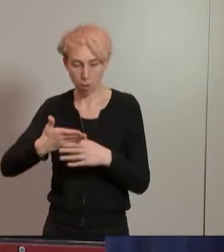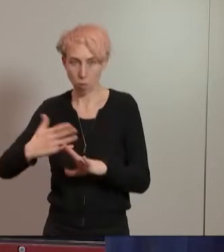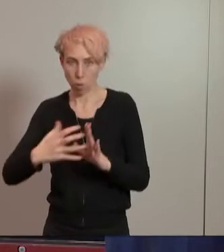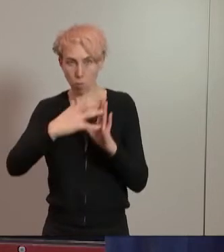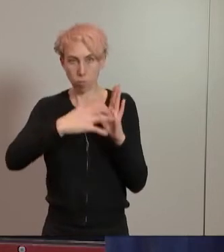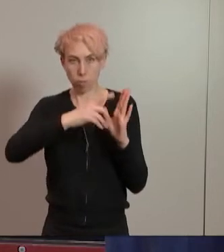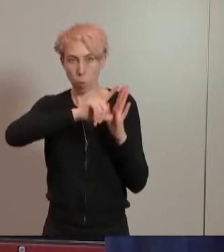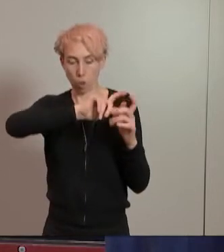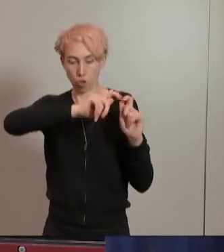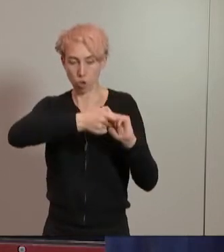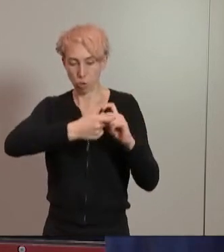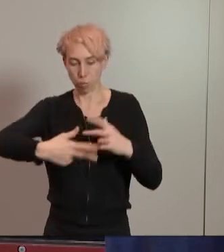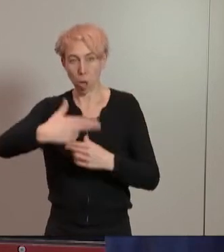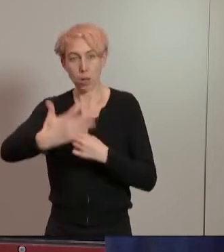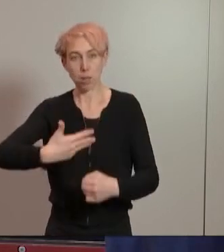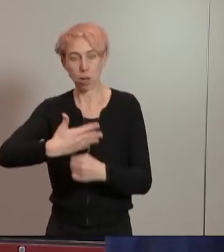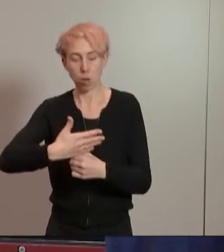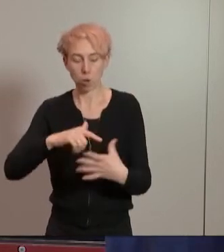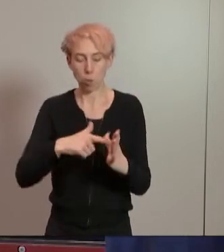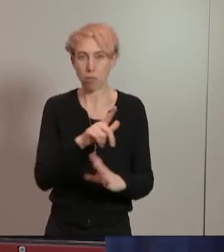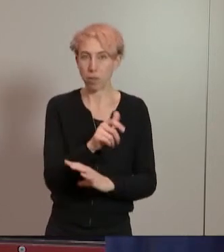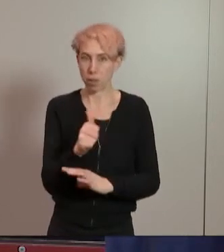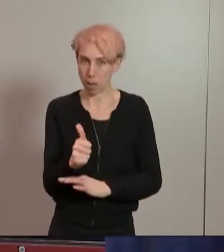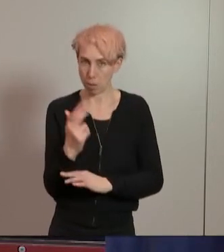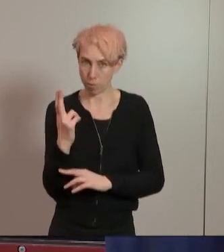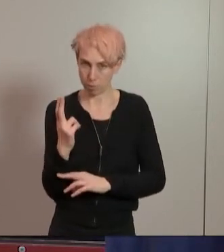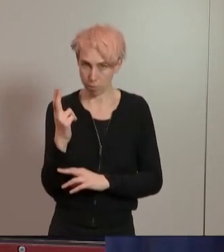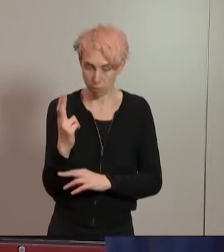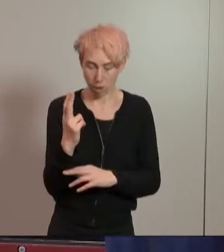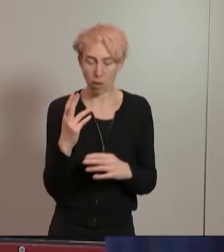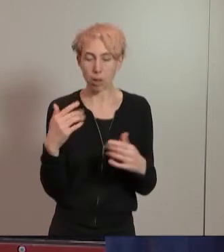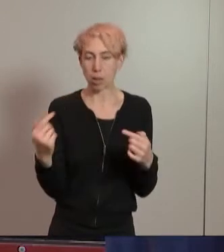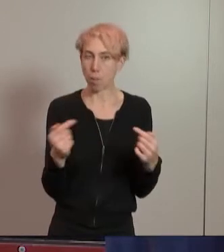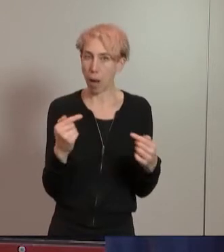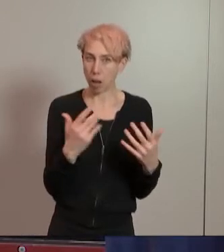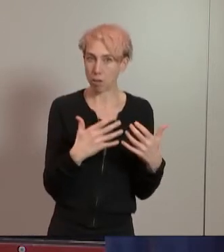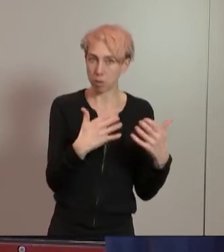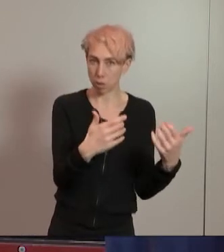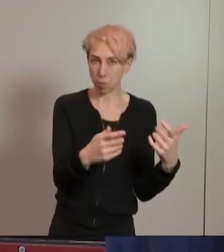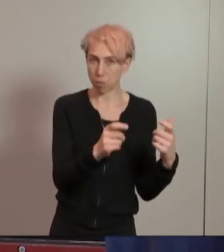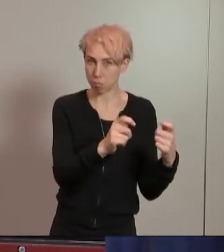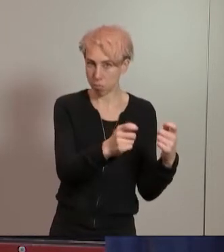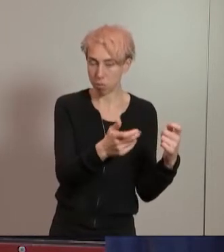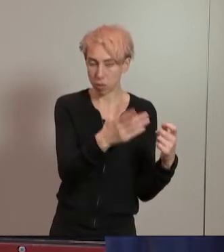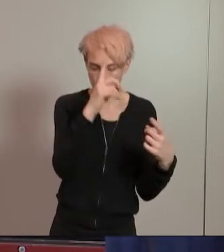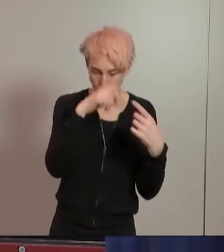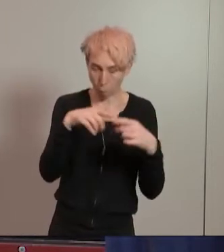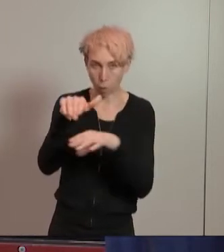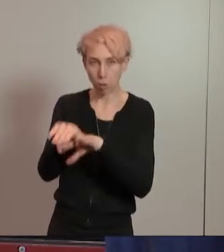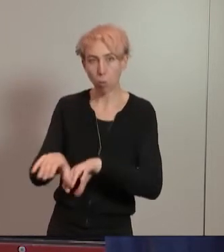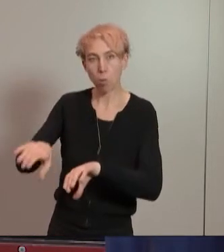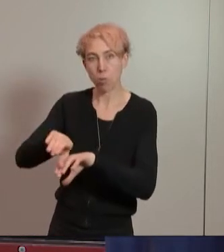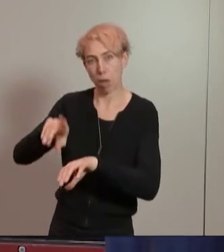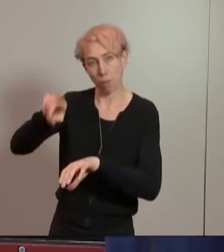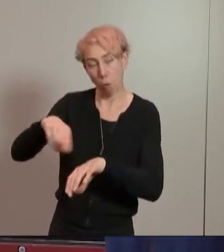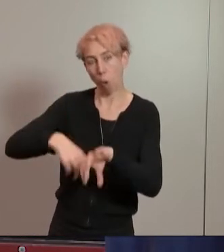s'étale sur 5 ans. Dès 2021, un débat de l'Assemblée délibérante sur la protection sociale complémentaire doit obligatoirement